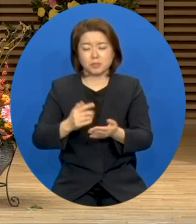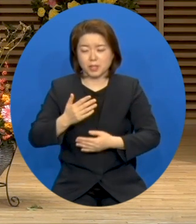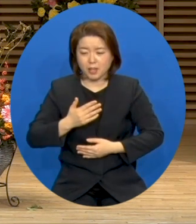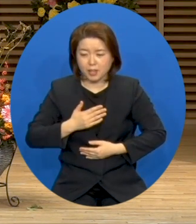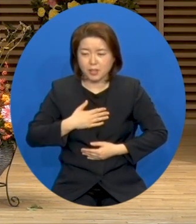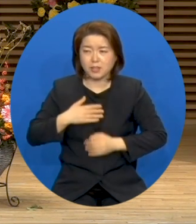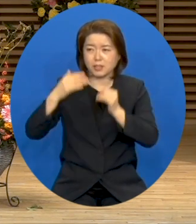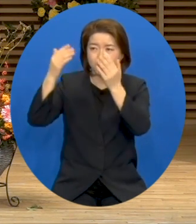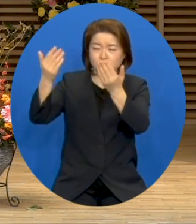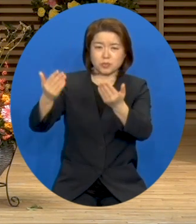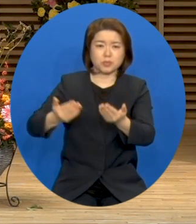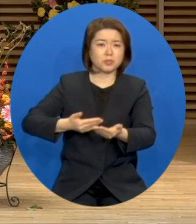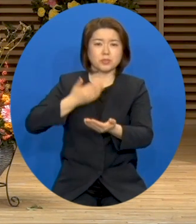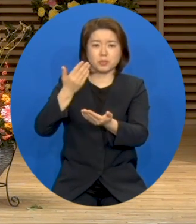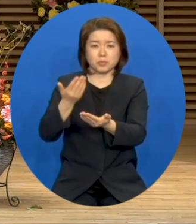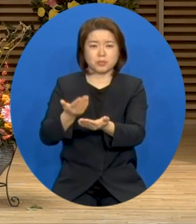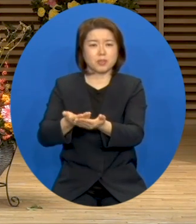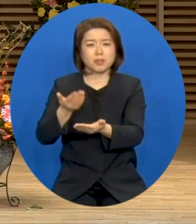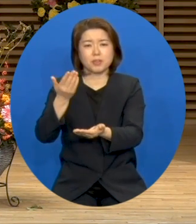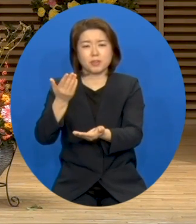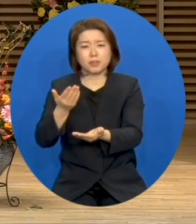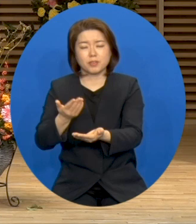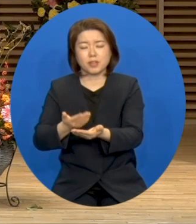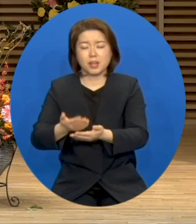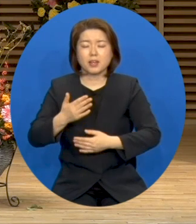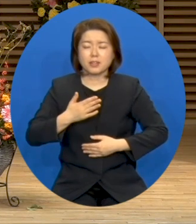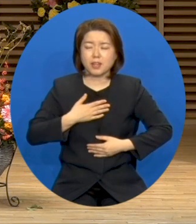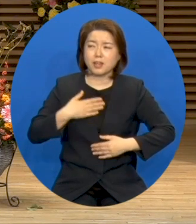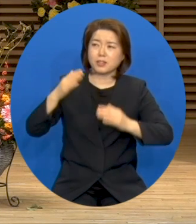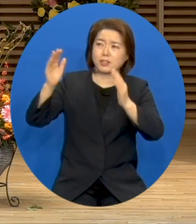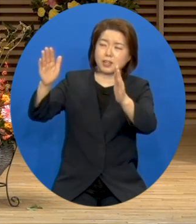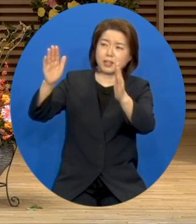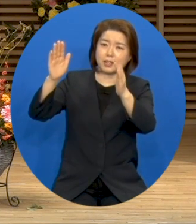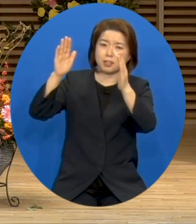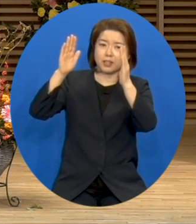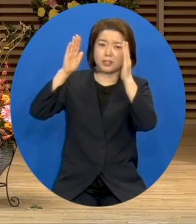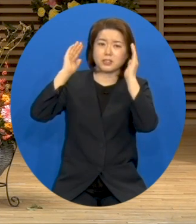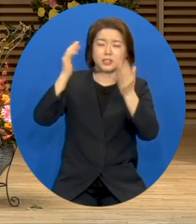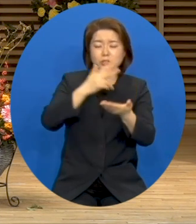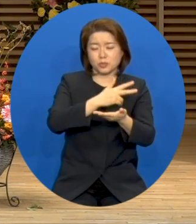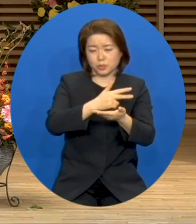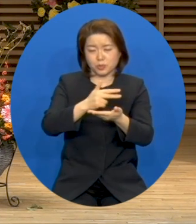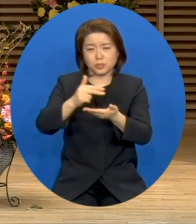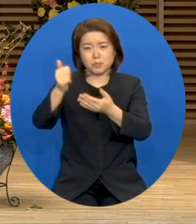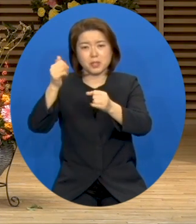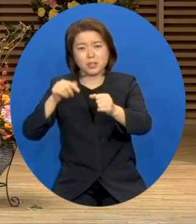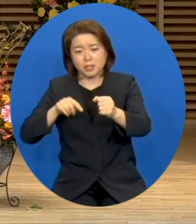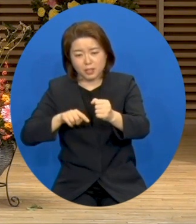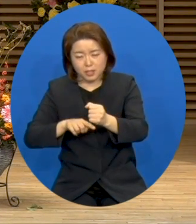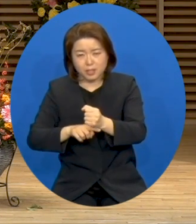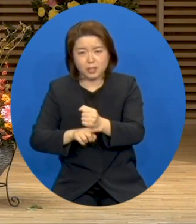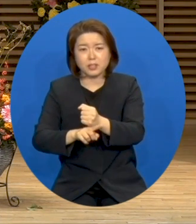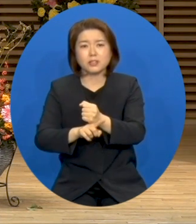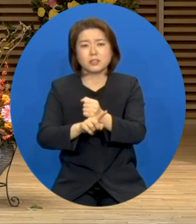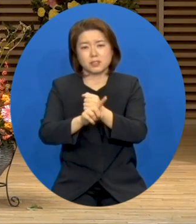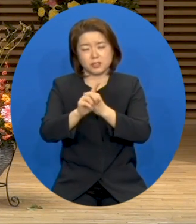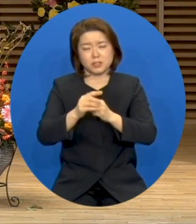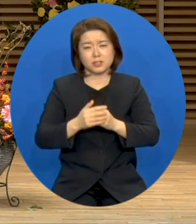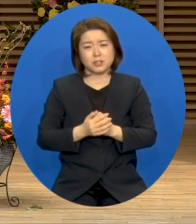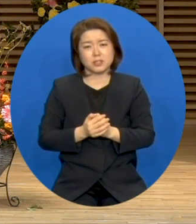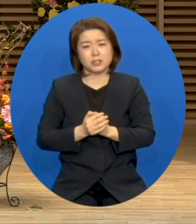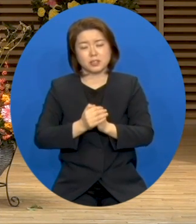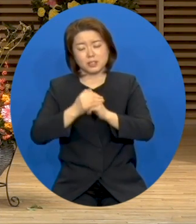주님만 내게 주소서. 나를 향하신 주님의